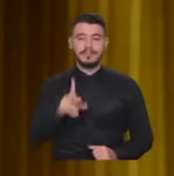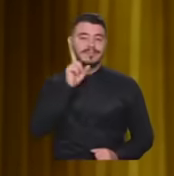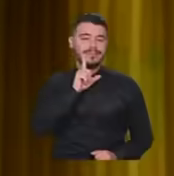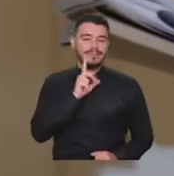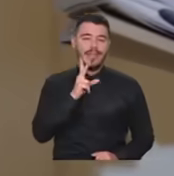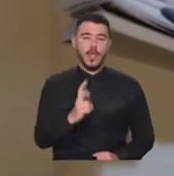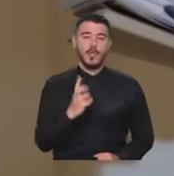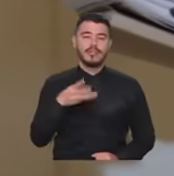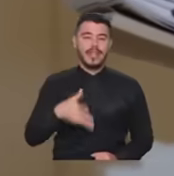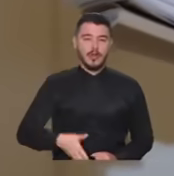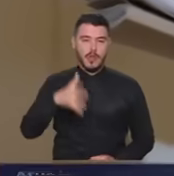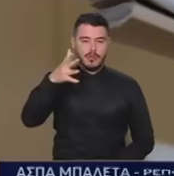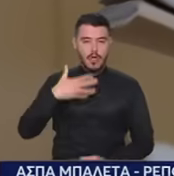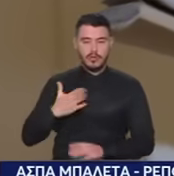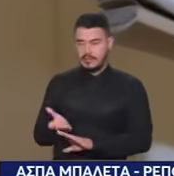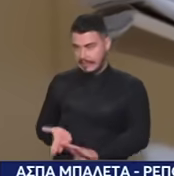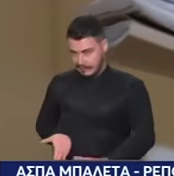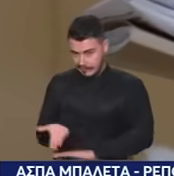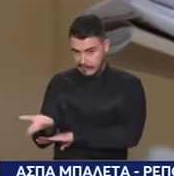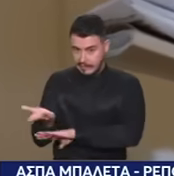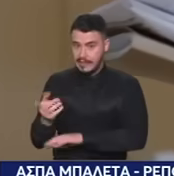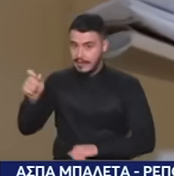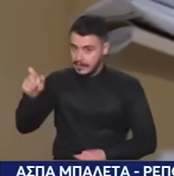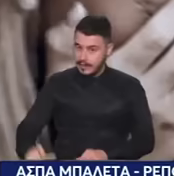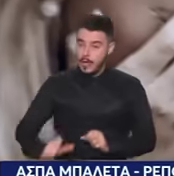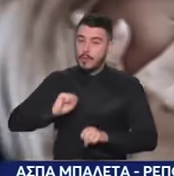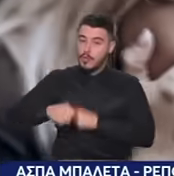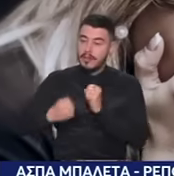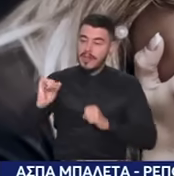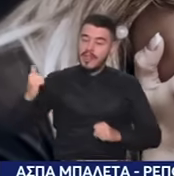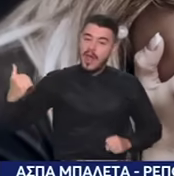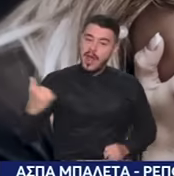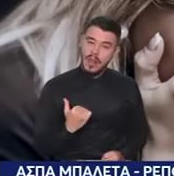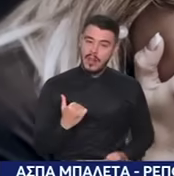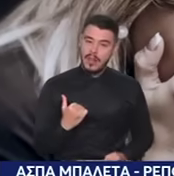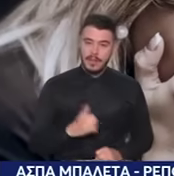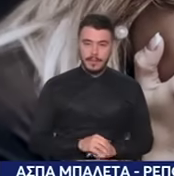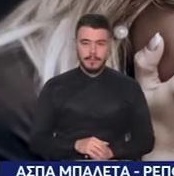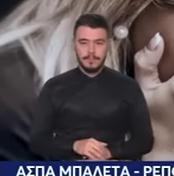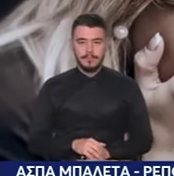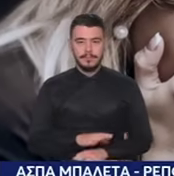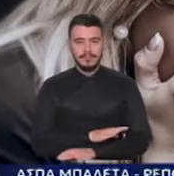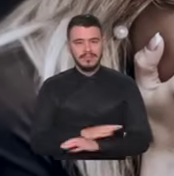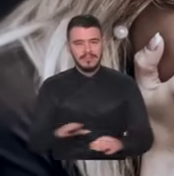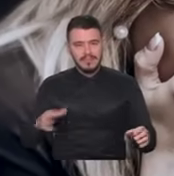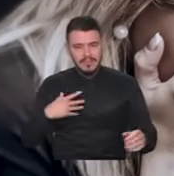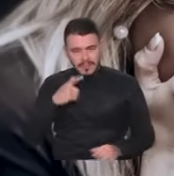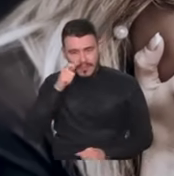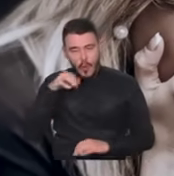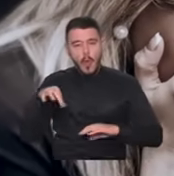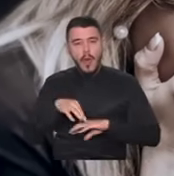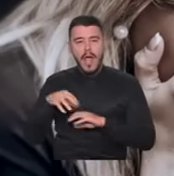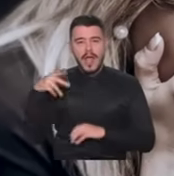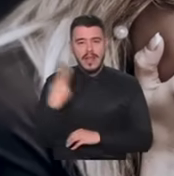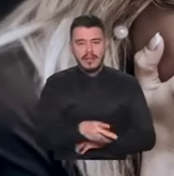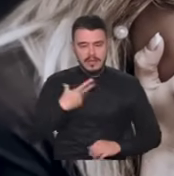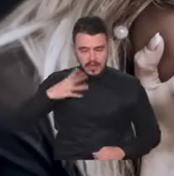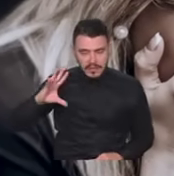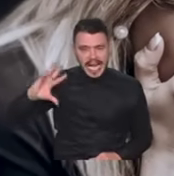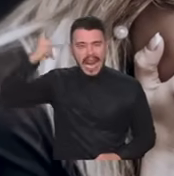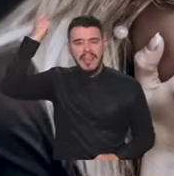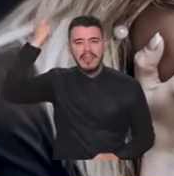βάρος του για βιασμό με τις αρχές να προχωρούν άμεσα στη σύλληψή του. Τρελάθηκα όταν μου το είπε. Εγώ έλειπα. Μετά από λίγο, η γυναίκα μου με πήρε τηλέφωνο και μου το